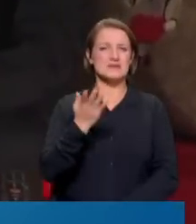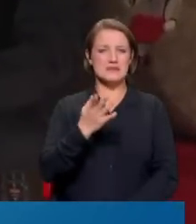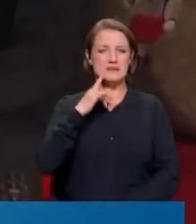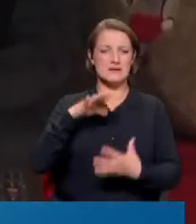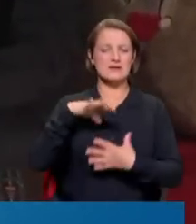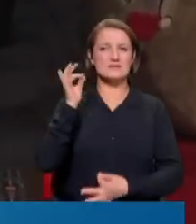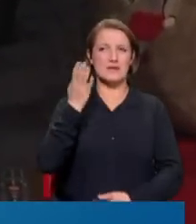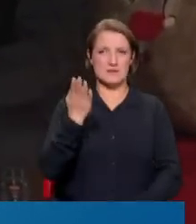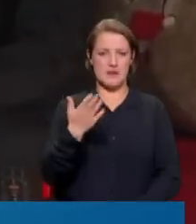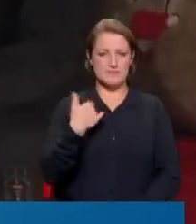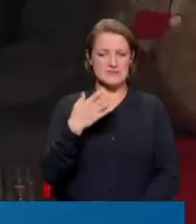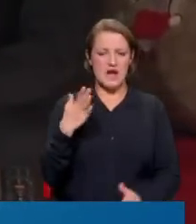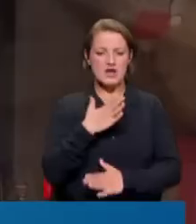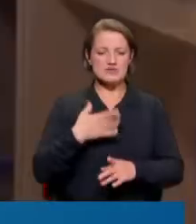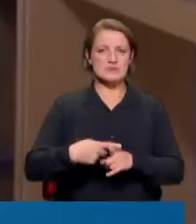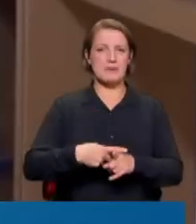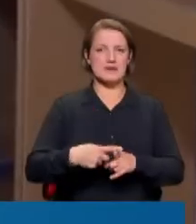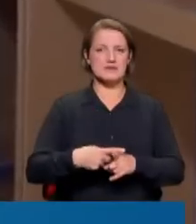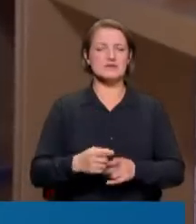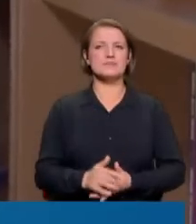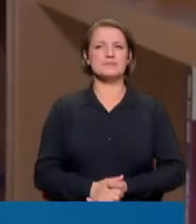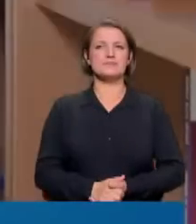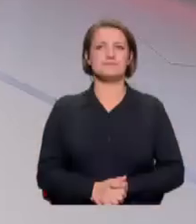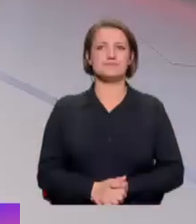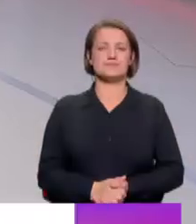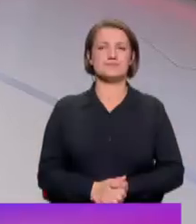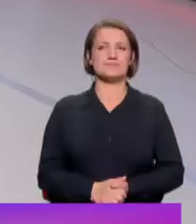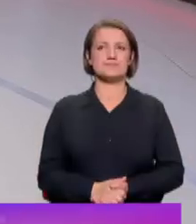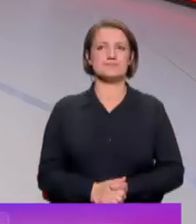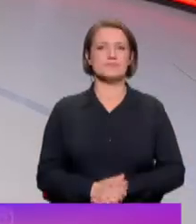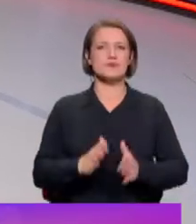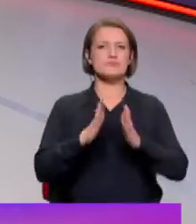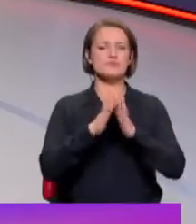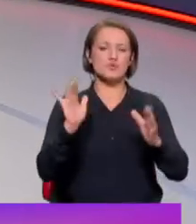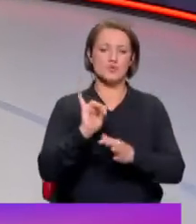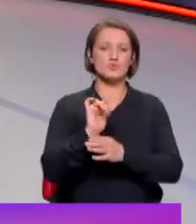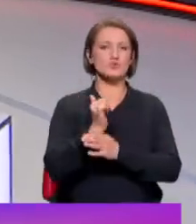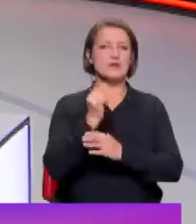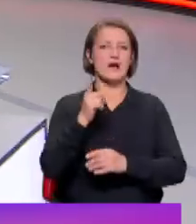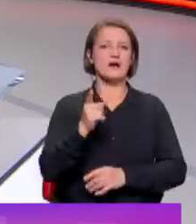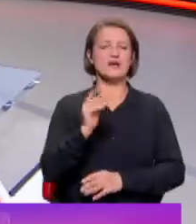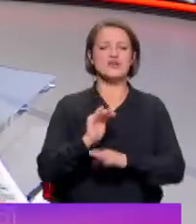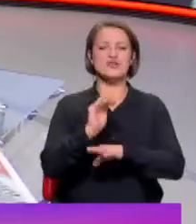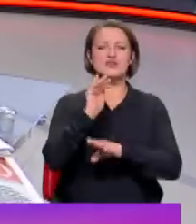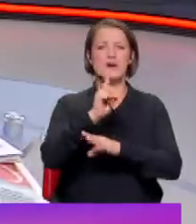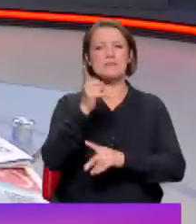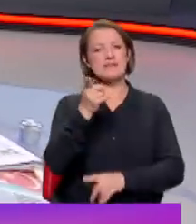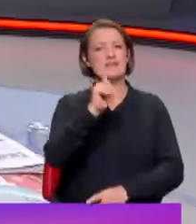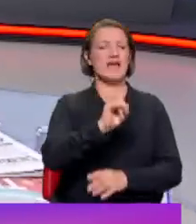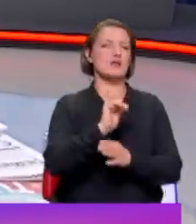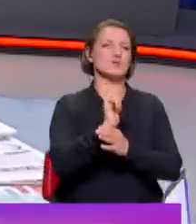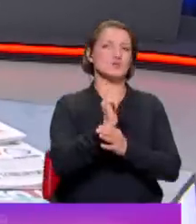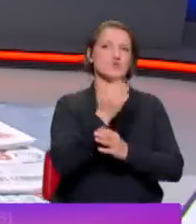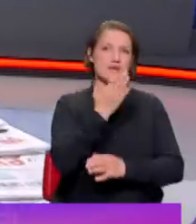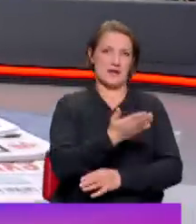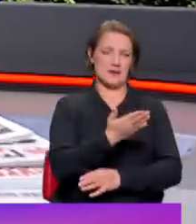insanlar bizle acımızı paylaştı büyük bir Ustadan yaşayan bir diğer büyük